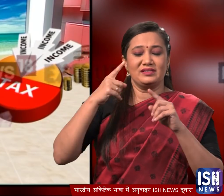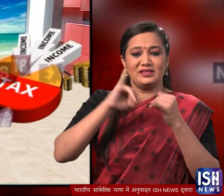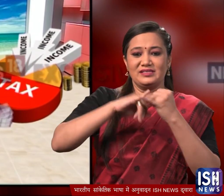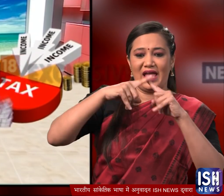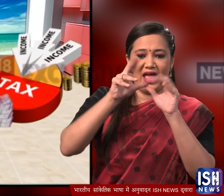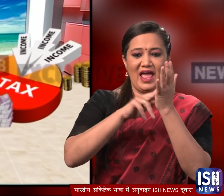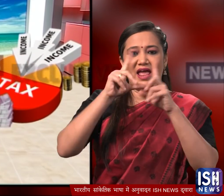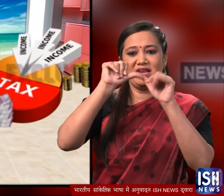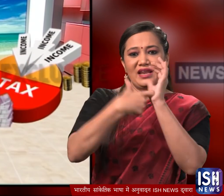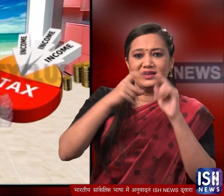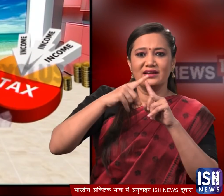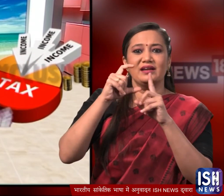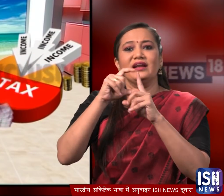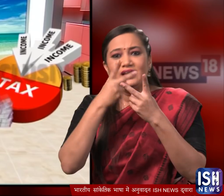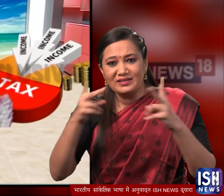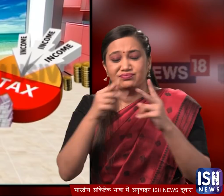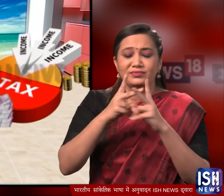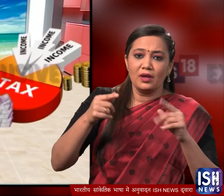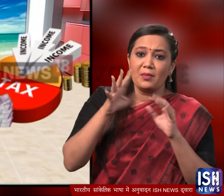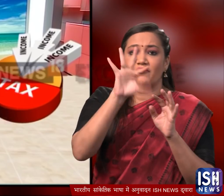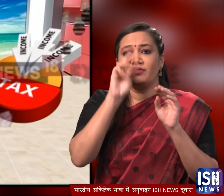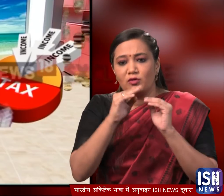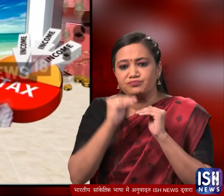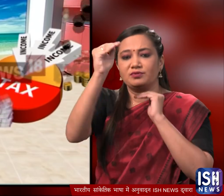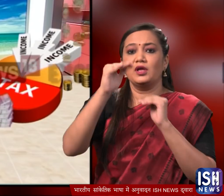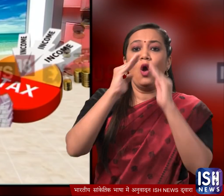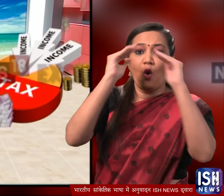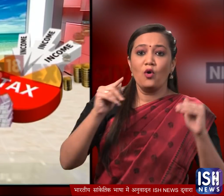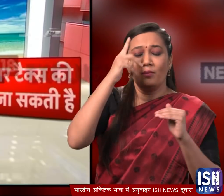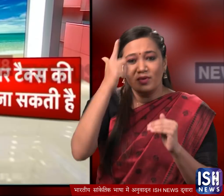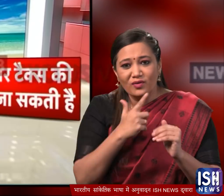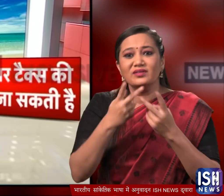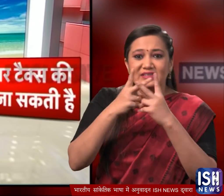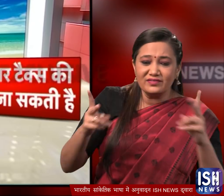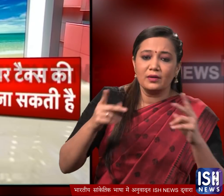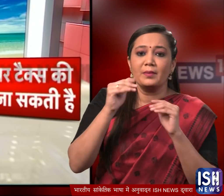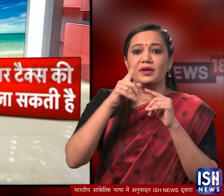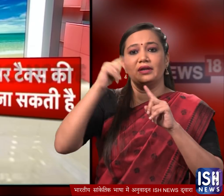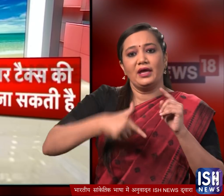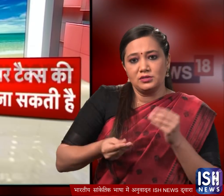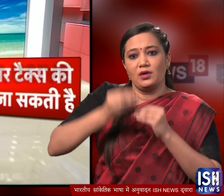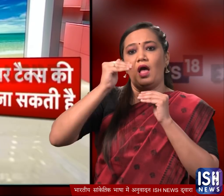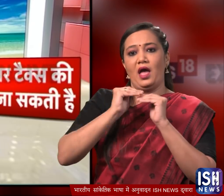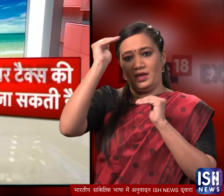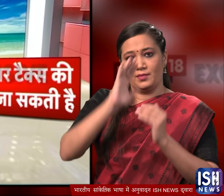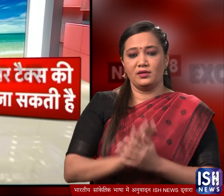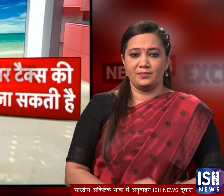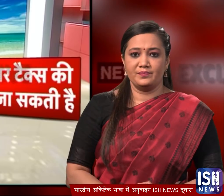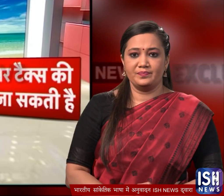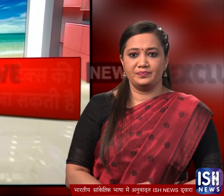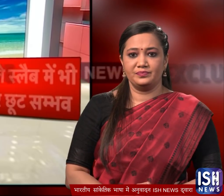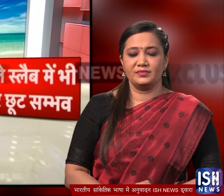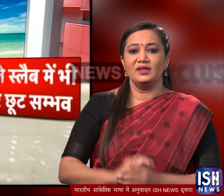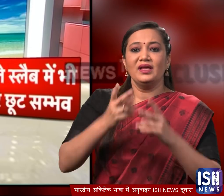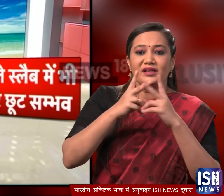की सीमा को भी 50,000 रुपए से बढ़ाने पर विचार किया जा रहा है, जबकि होम लोन पर भी टैक्स की छूट बढ़ाई जा सकती है। सूत्रों के